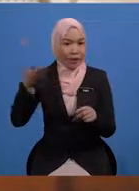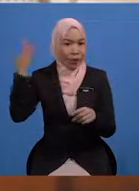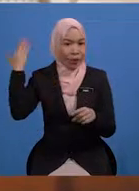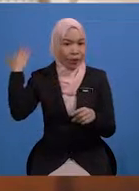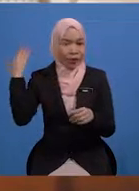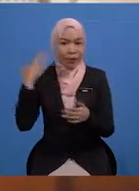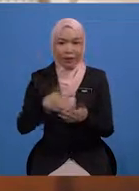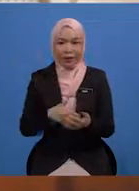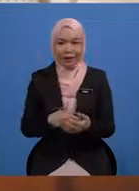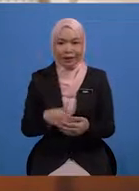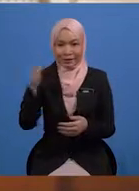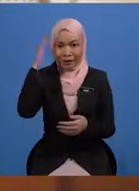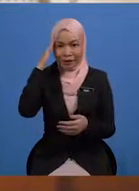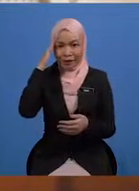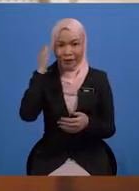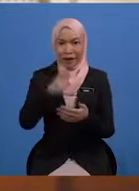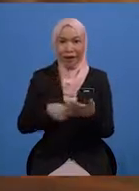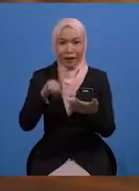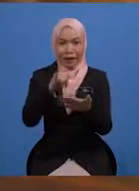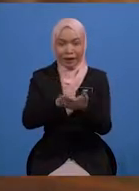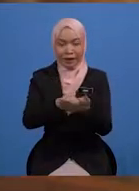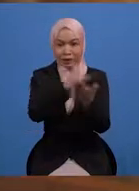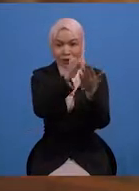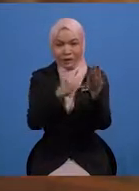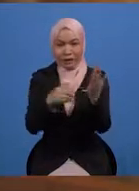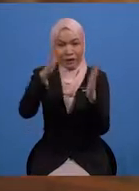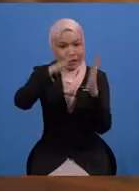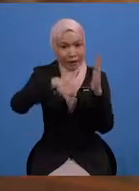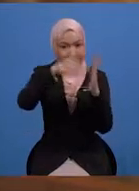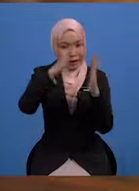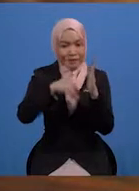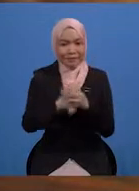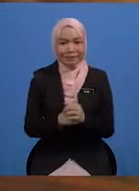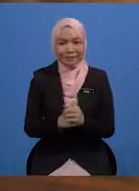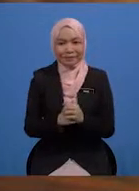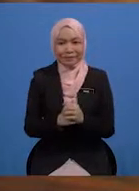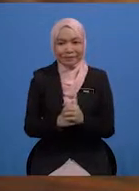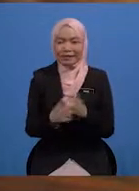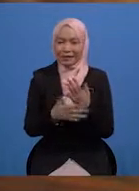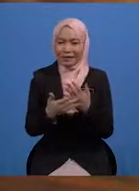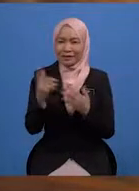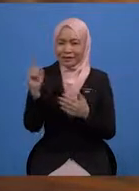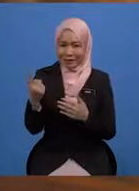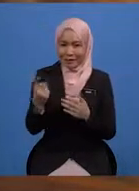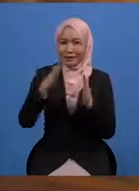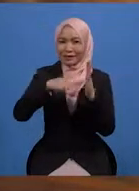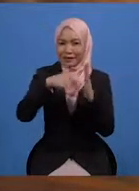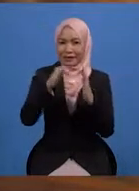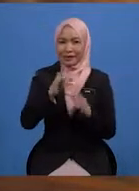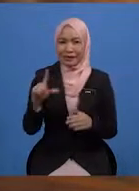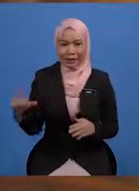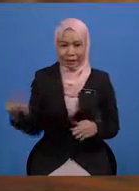Tahukah murid-murid apakah itu seni catan? Mudah saja. Catan ialah proses menghasilkan karya